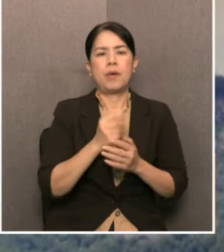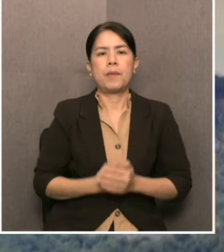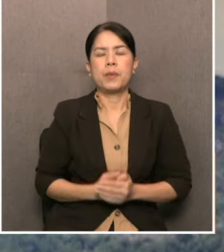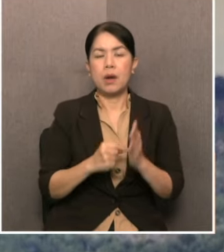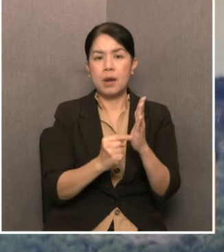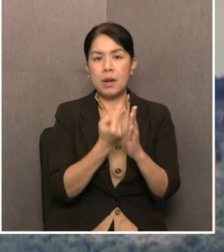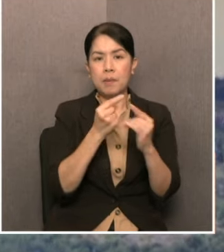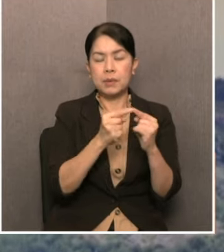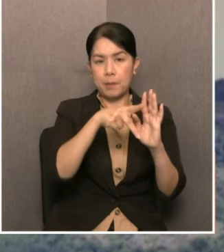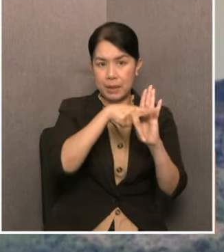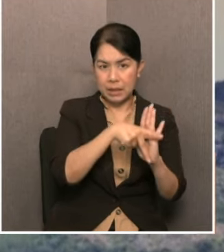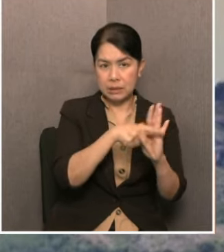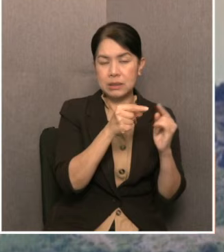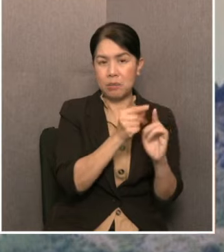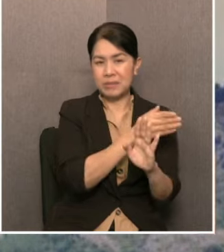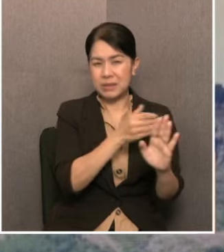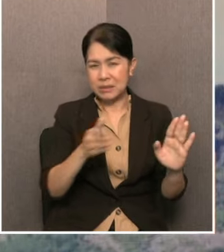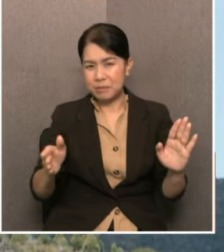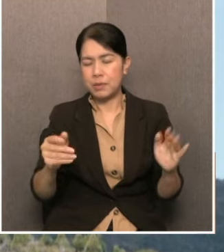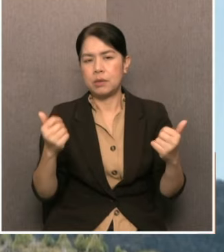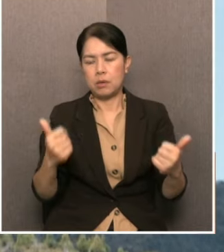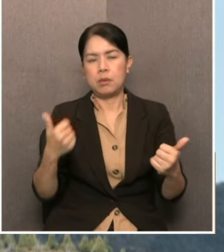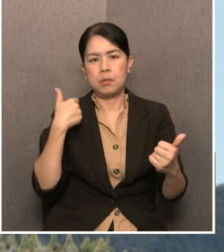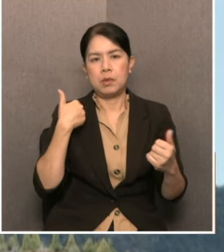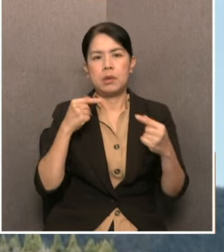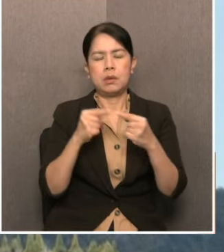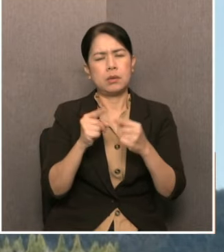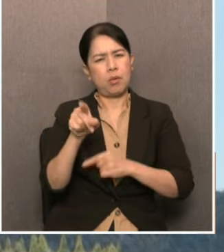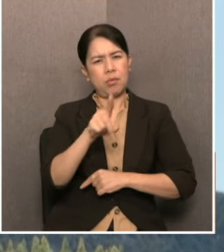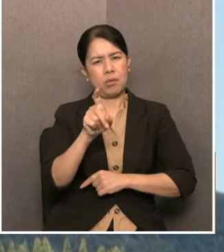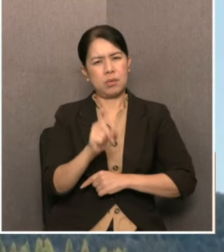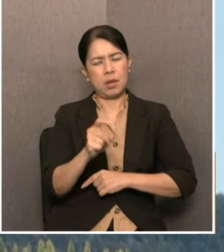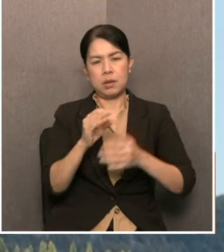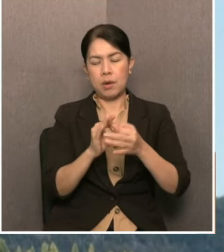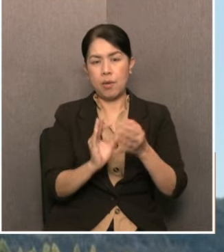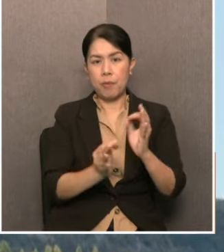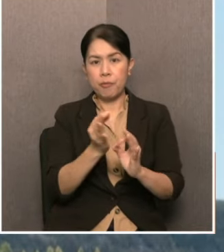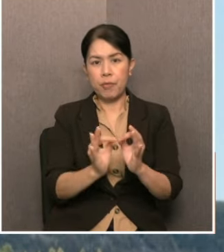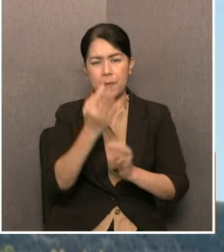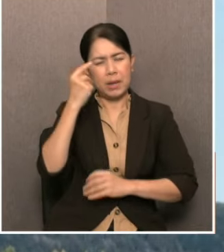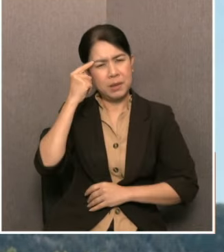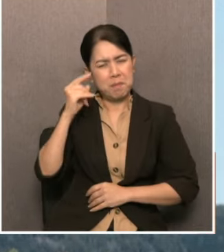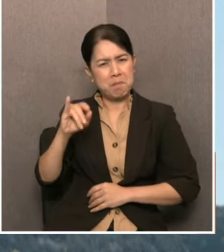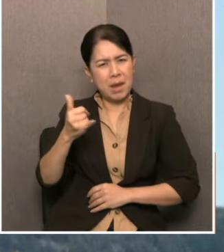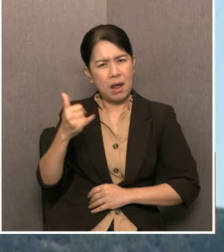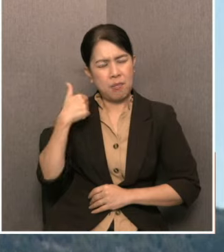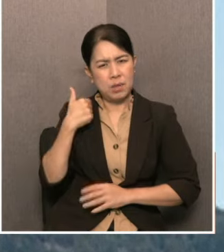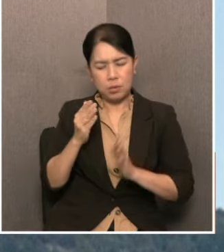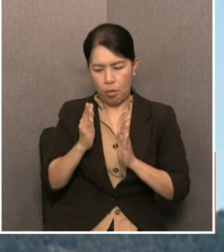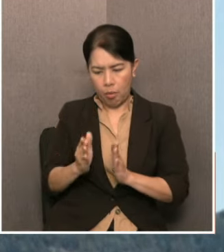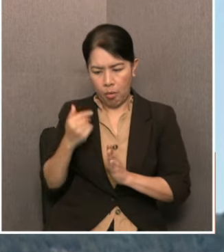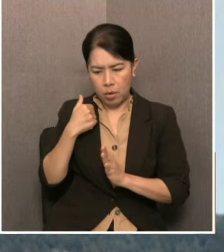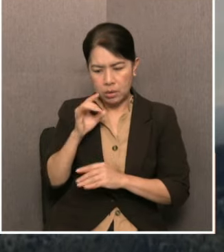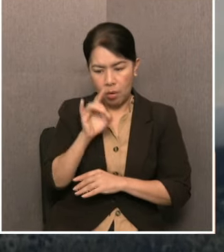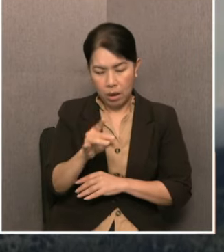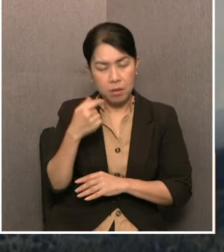่วนพระหัสบัดีที่ผ่านมาพืนที่เพลงไม้ทำใหเกิขอสงสัยนะครัว่าอาจเกิดขึนโยเจตนาหรอเปล่านะครับหรอวจะมีการเผา